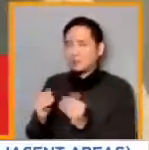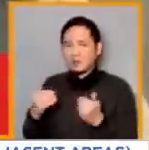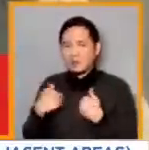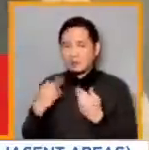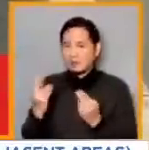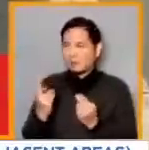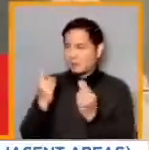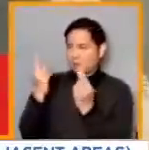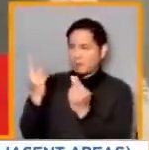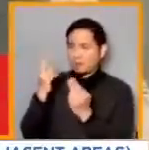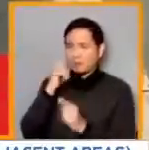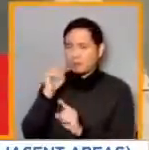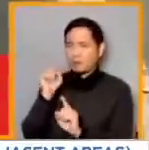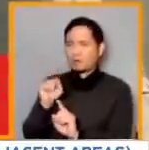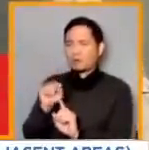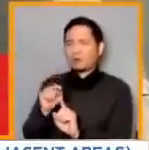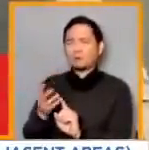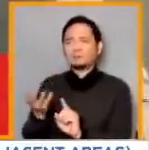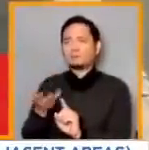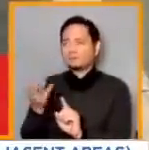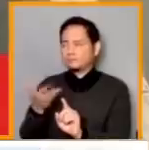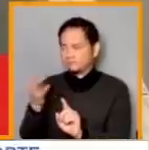yung mga